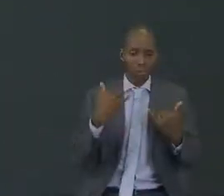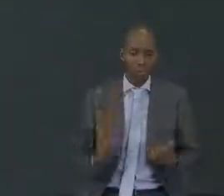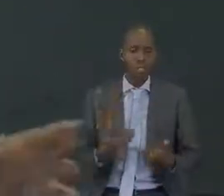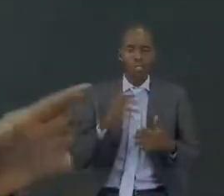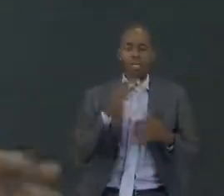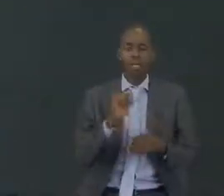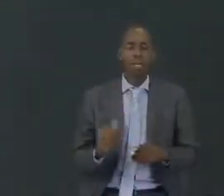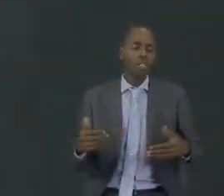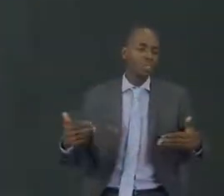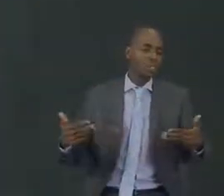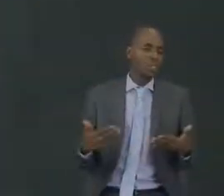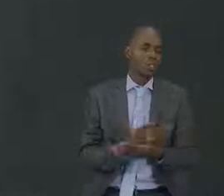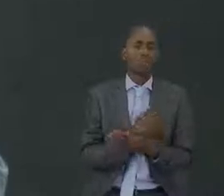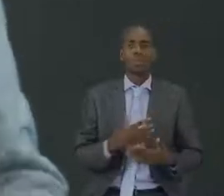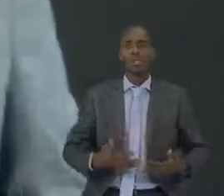nouvelle vie.